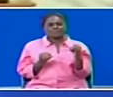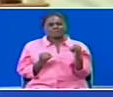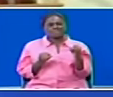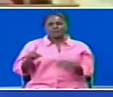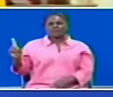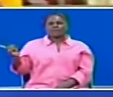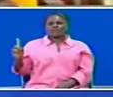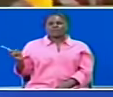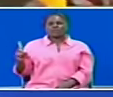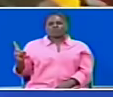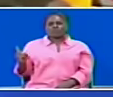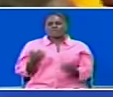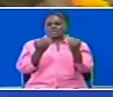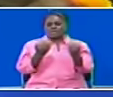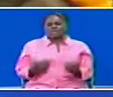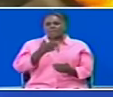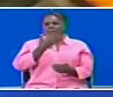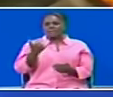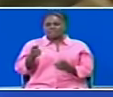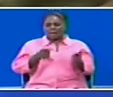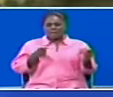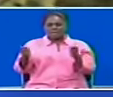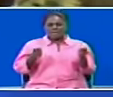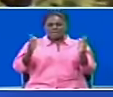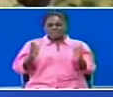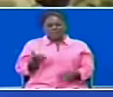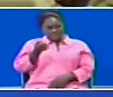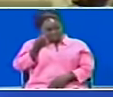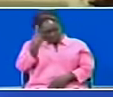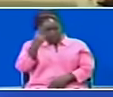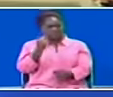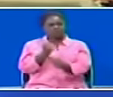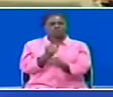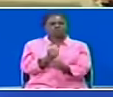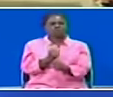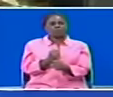Nairobi inastahili manager ambaye anaelewa na kazi.